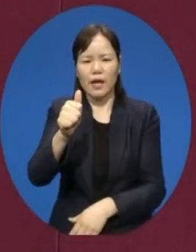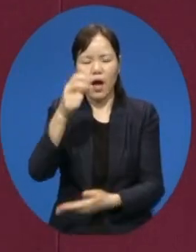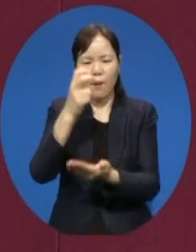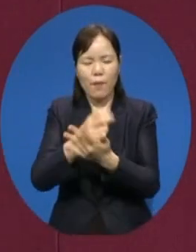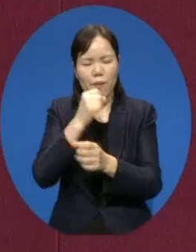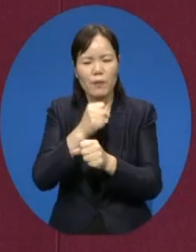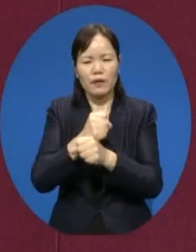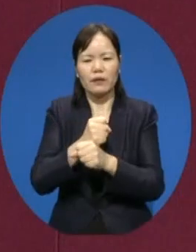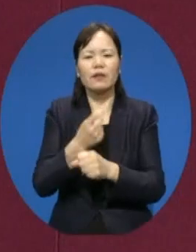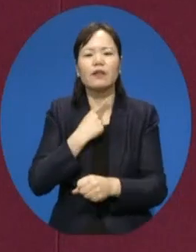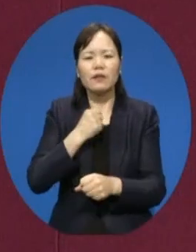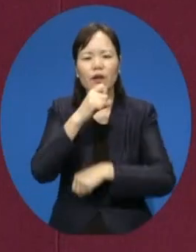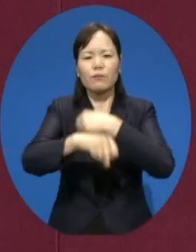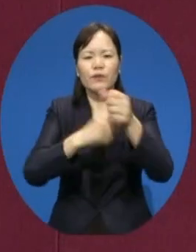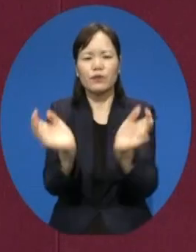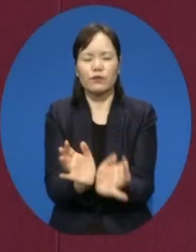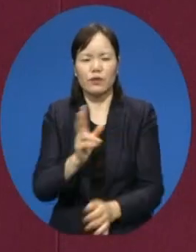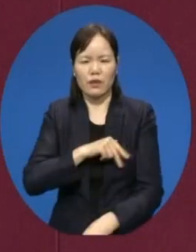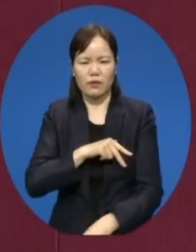민주당 의원이었습니다.